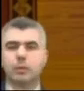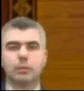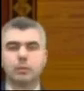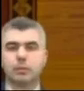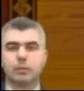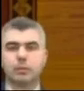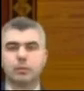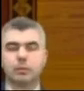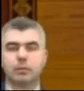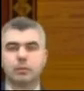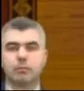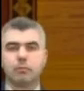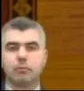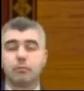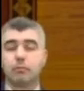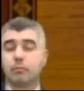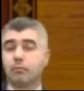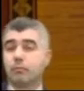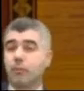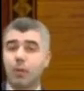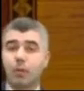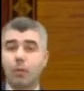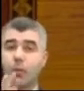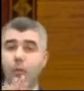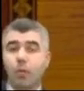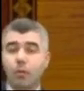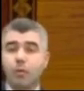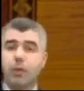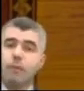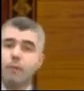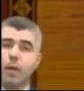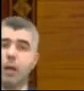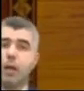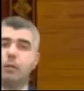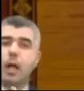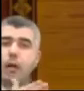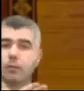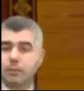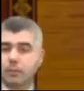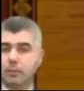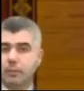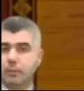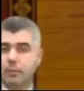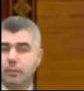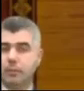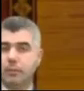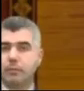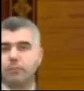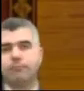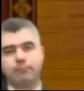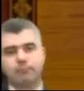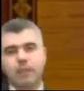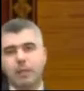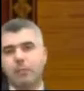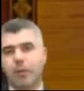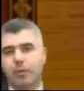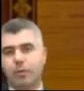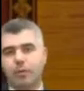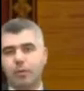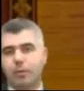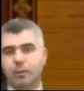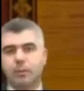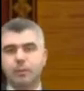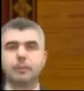النفايات والتعليم العالي. نعم، شبابنا وجامعاتنا وشركاتنا تريد العمل المزيد في